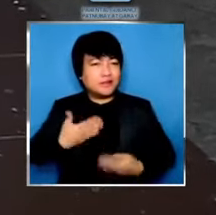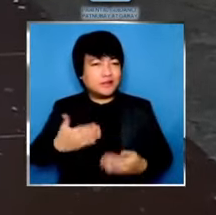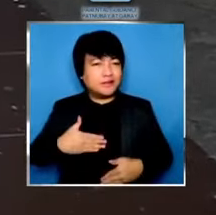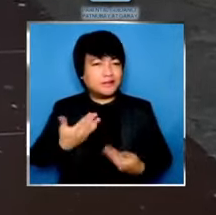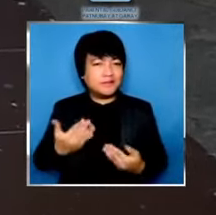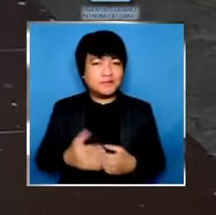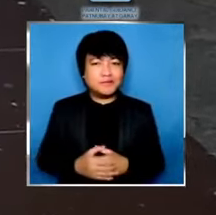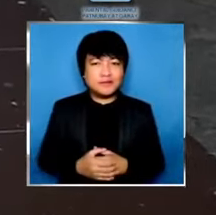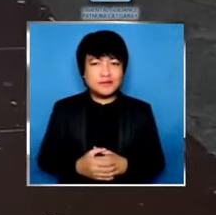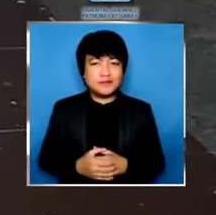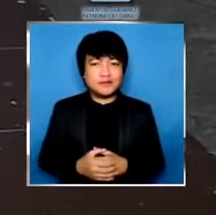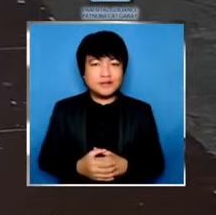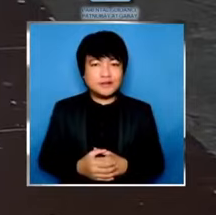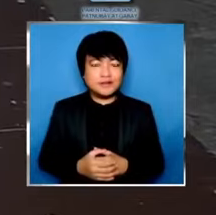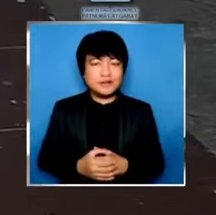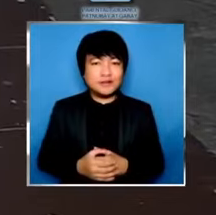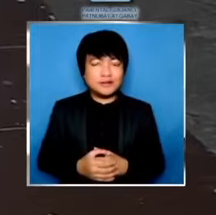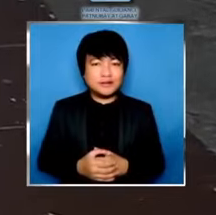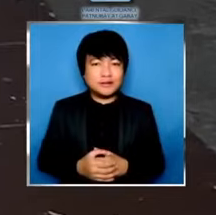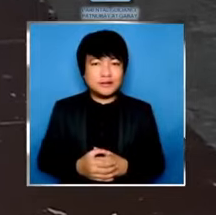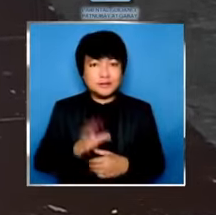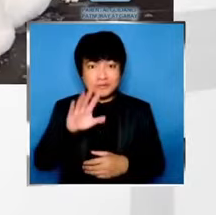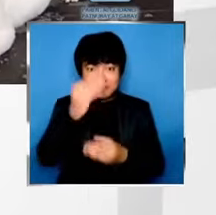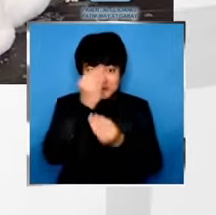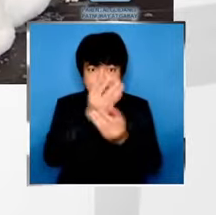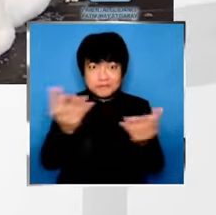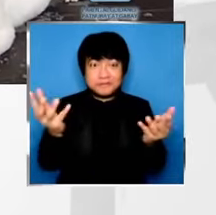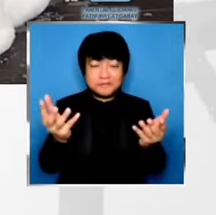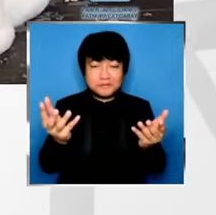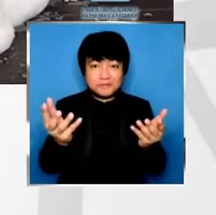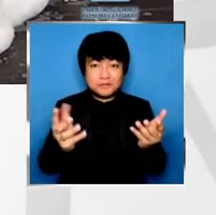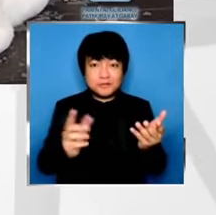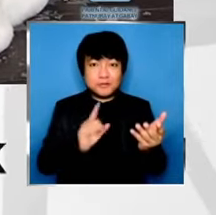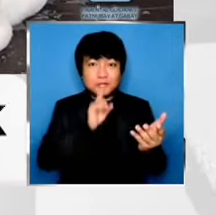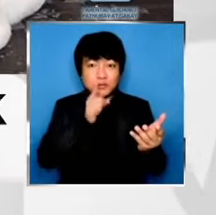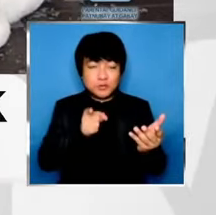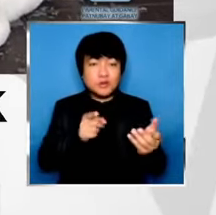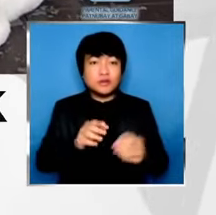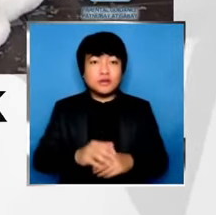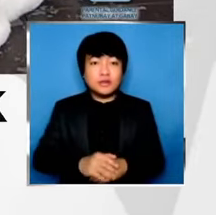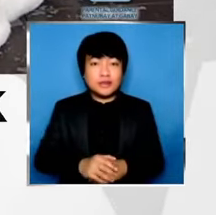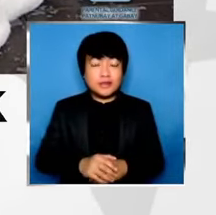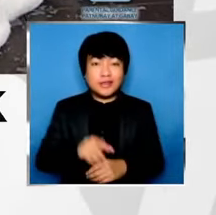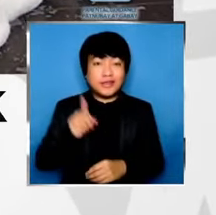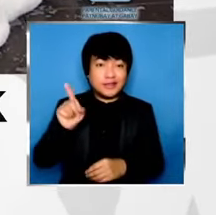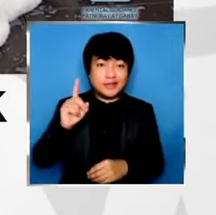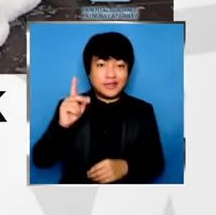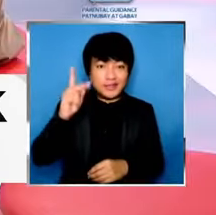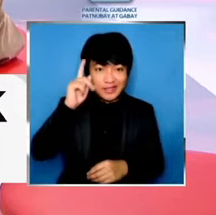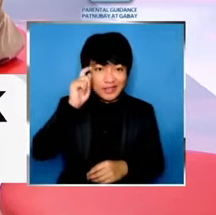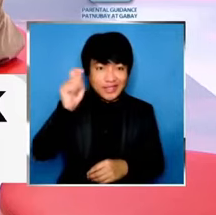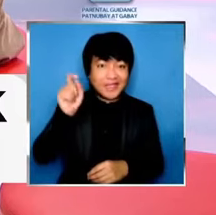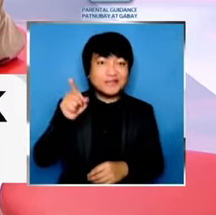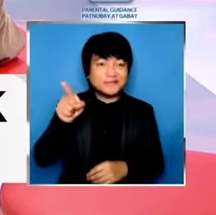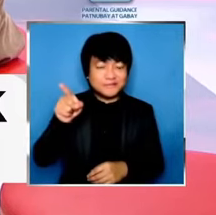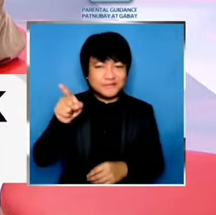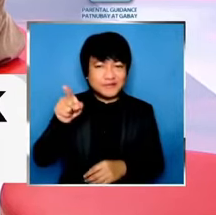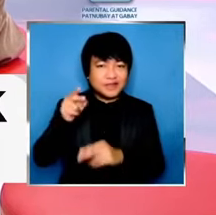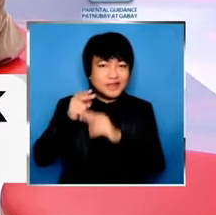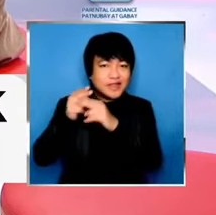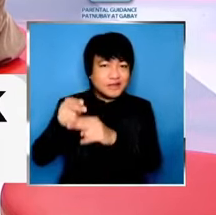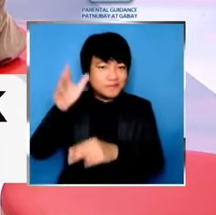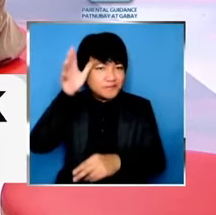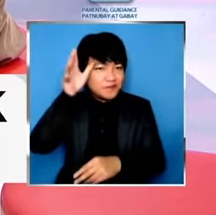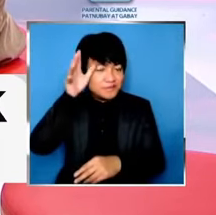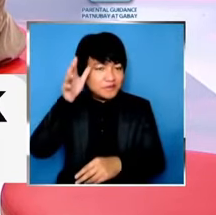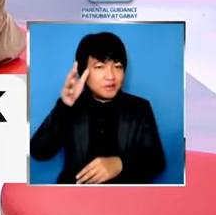Kuya Kim, gusto ko lang sabihin sa buong Madlana, kayo po ang tatay ng Malabon Zoo. Mula po nag-upisa ang Malabon Zoo, kayo na po ang tumutulong sa